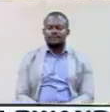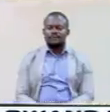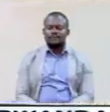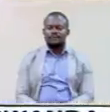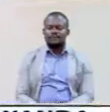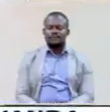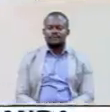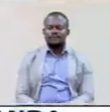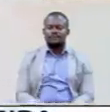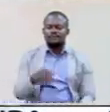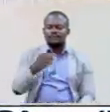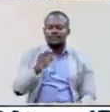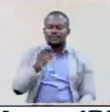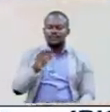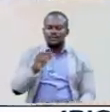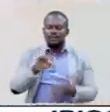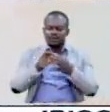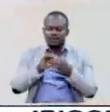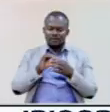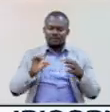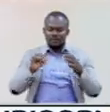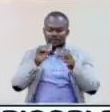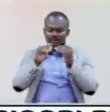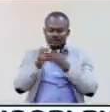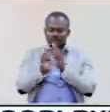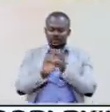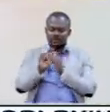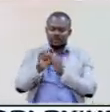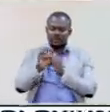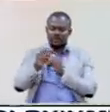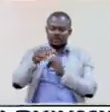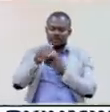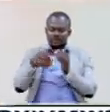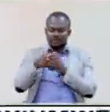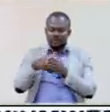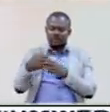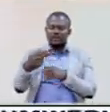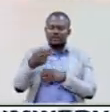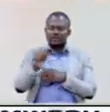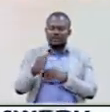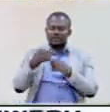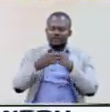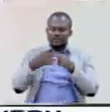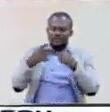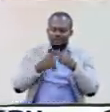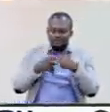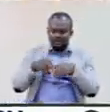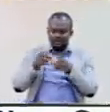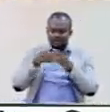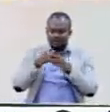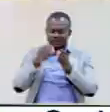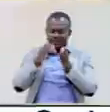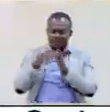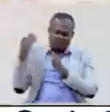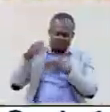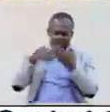impeke nziza. Koperative umwe bugamije iterambere ihuje abahinzi bo mu gare ka Kamonyi batubura imbuto y'ibigori ku buso bwa hektari 87 ku buryo muri sezo ishize